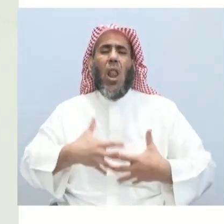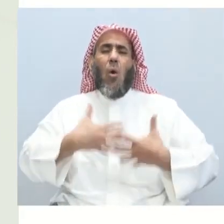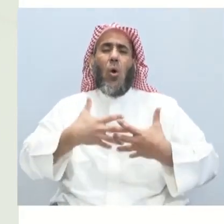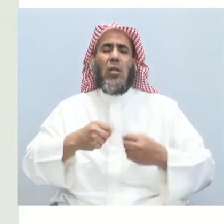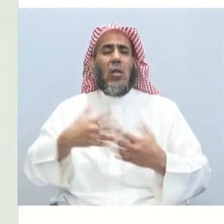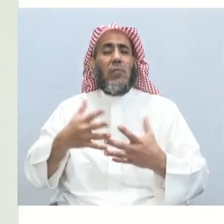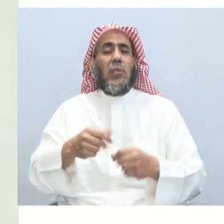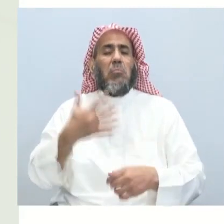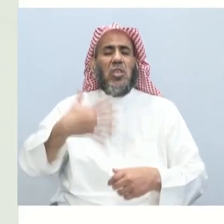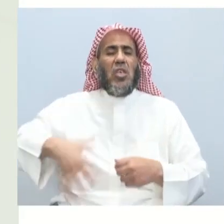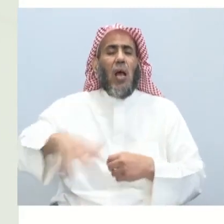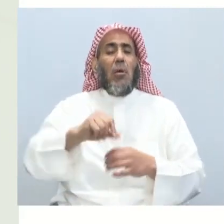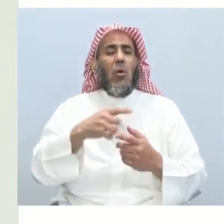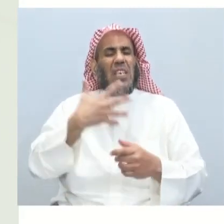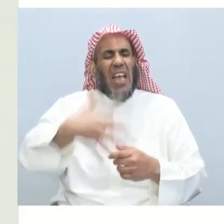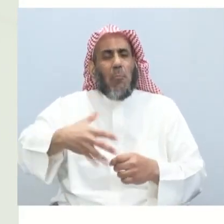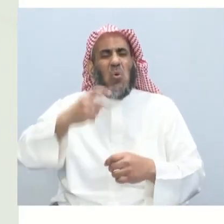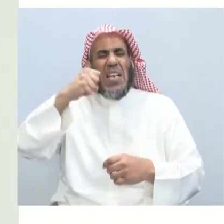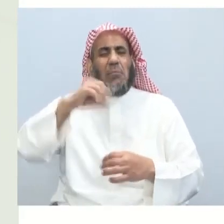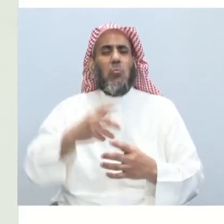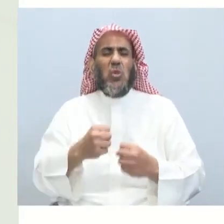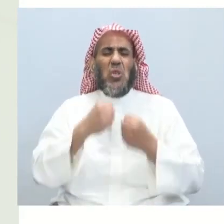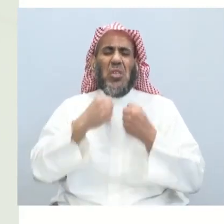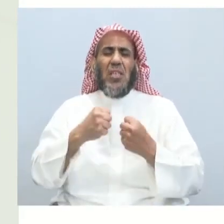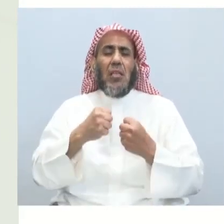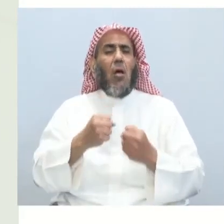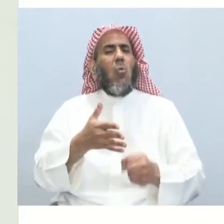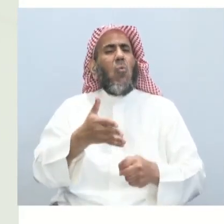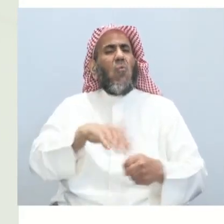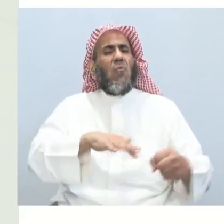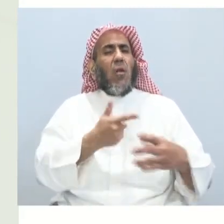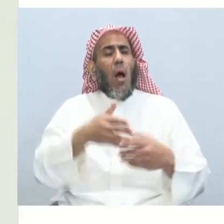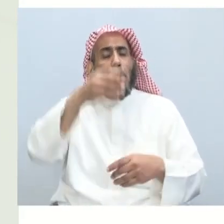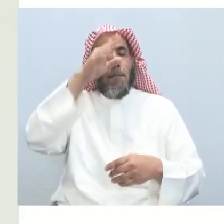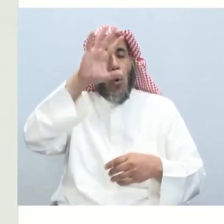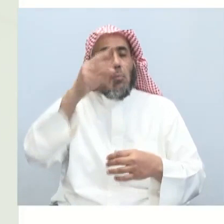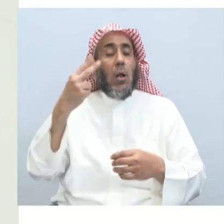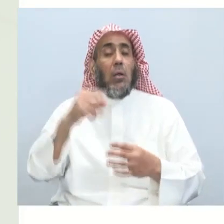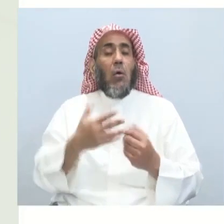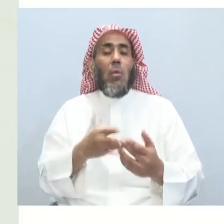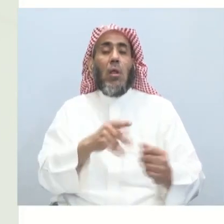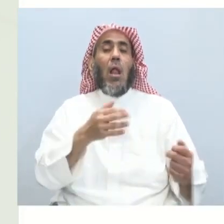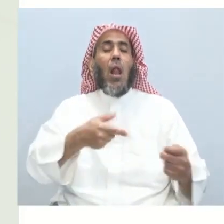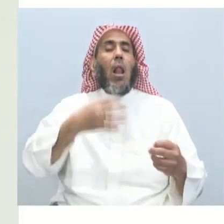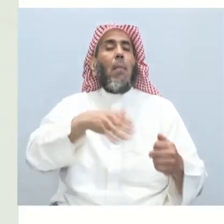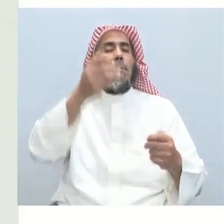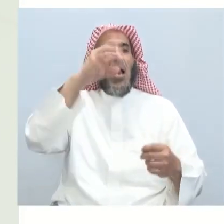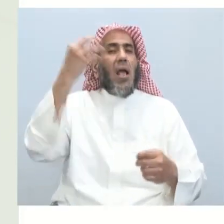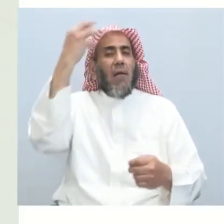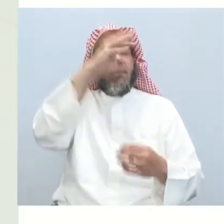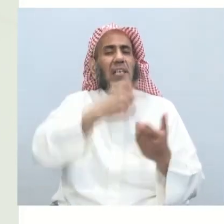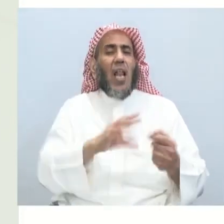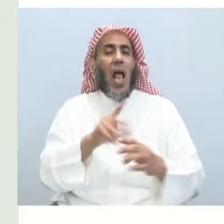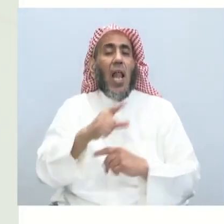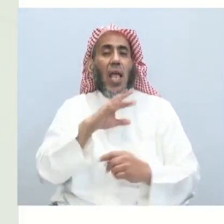عصفت بالشاب والهرم يعني انه شده اللوعه وشده الفراق ويتحدث عن ذلك ومن المراثي في الملك فيصل رحمه الله قول علي